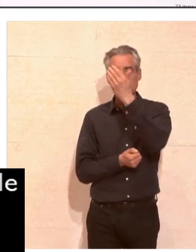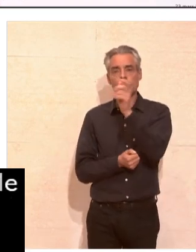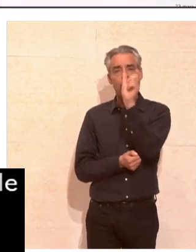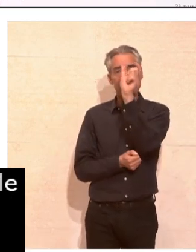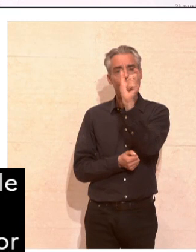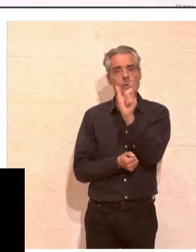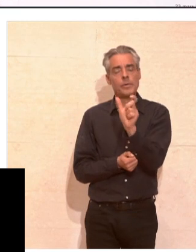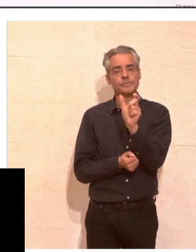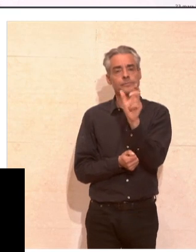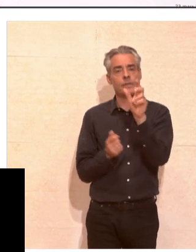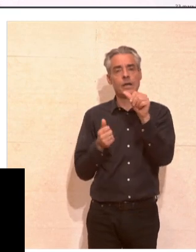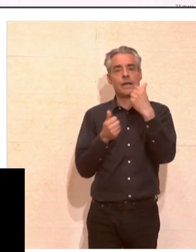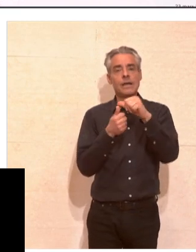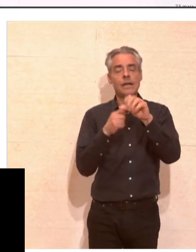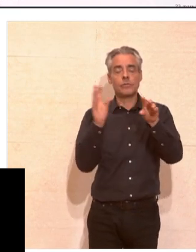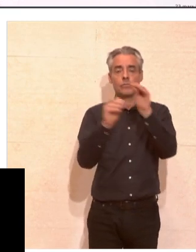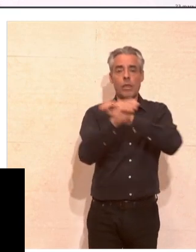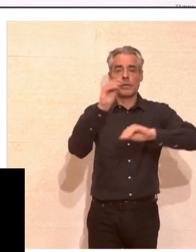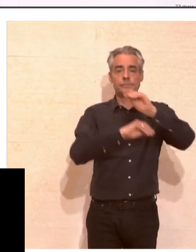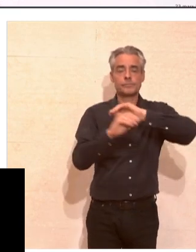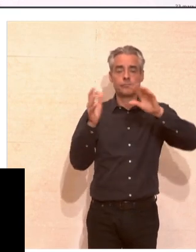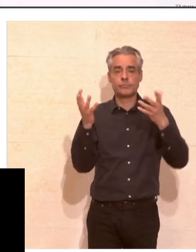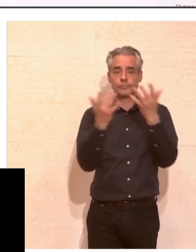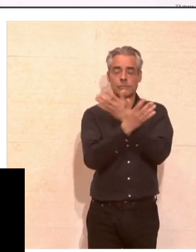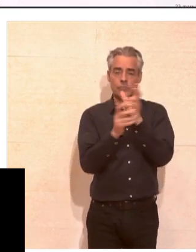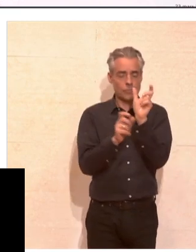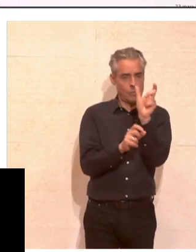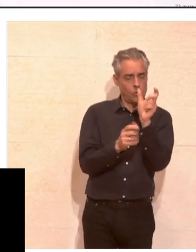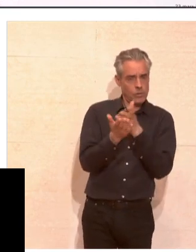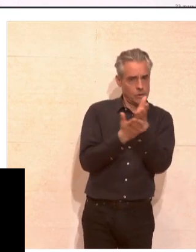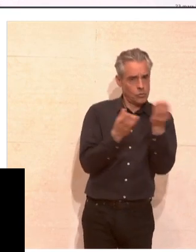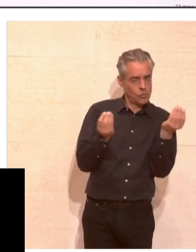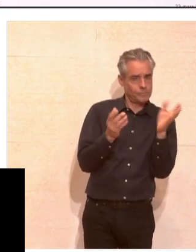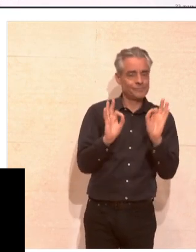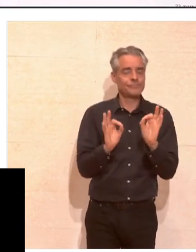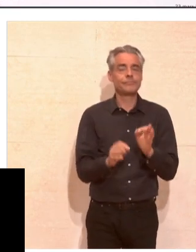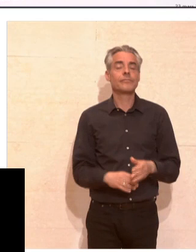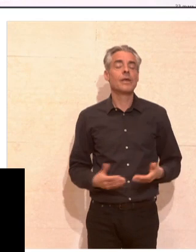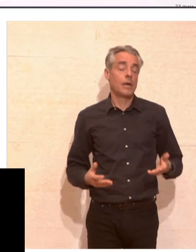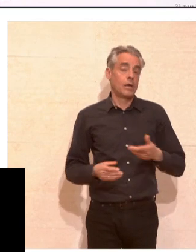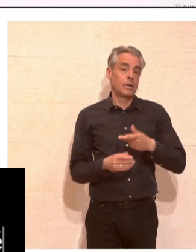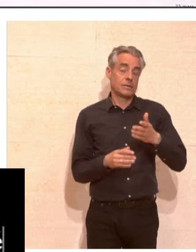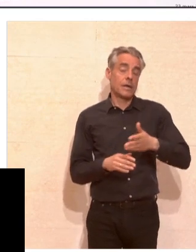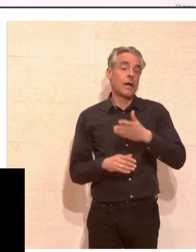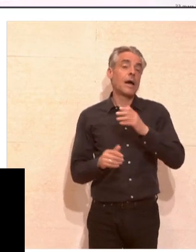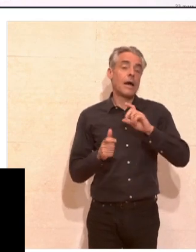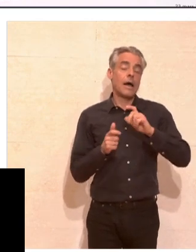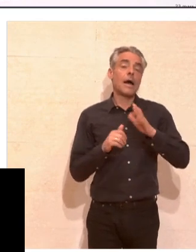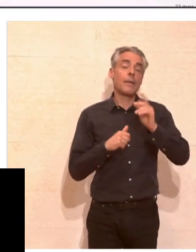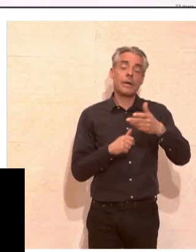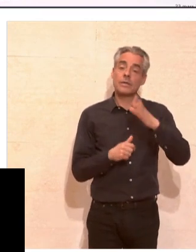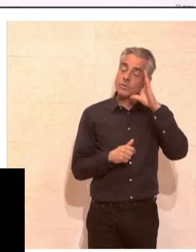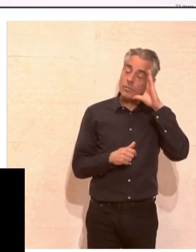dont les lettres sont aléatoirement mélangées, il faut retrouver le mot correspondant. Ça aussi c'est amélioré après le sommeil